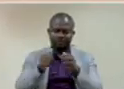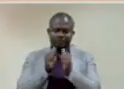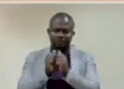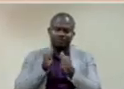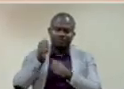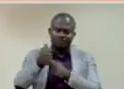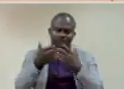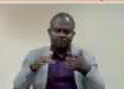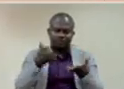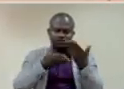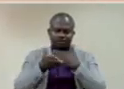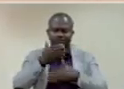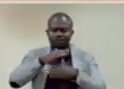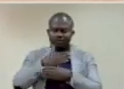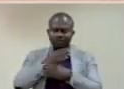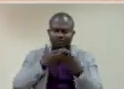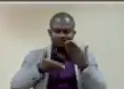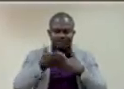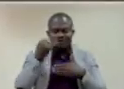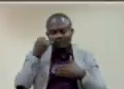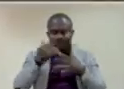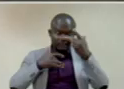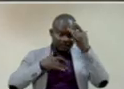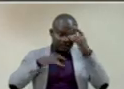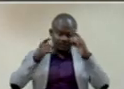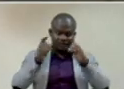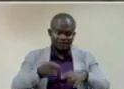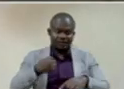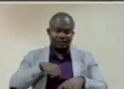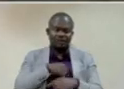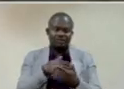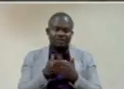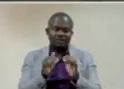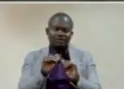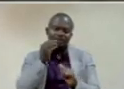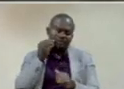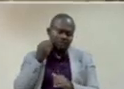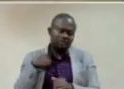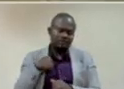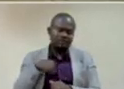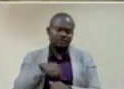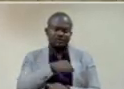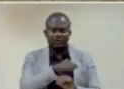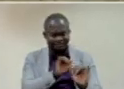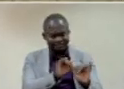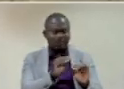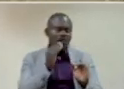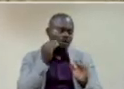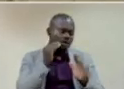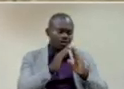kuganira tugasabana. Ubwo icyorezo cyaje rero dusabwa twese kuguma mu ngo zacu, ariko uko